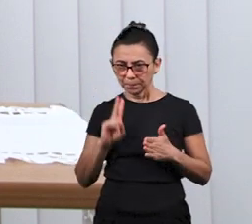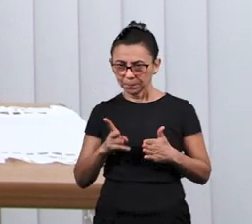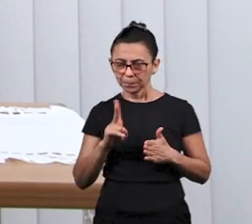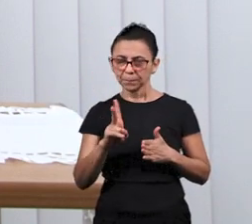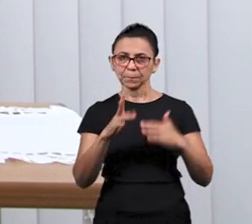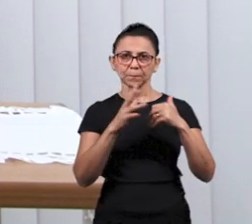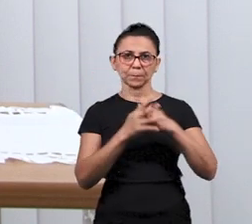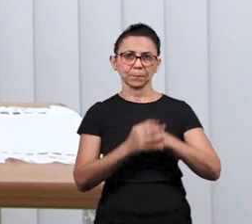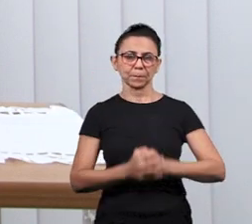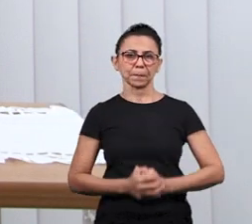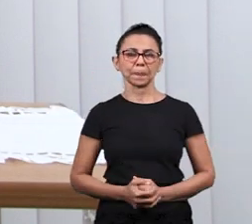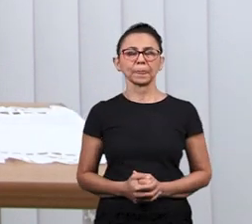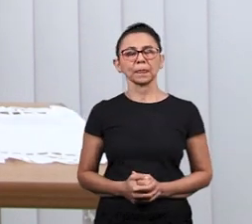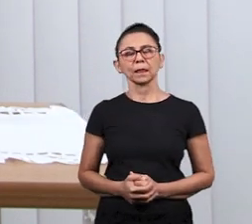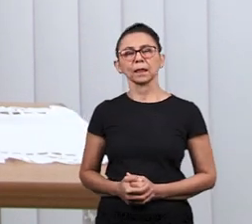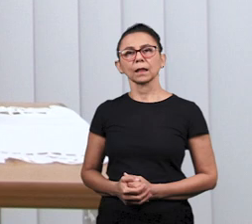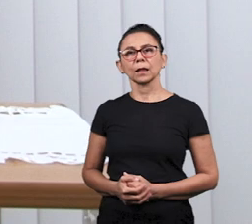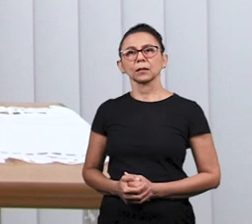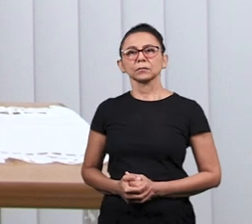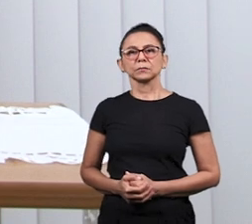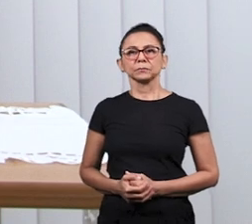и вовеки. Аминь.